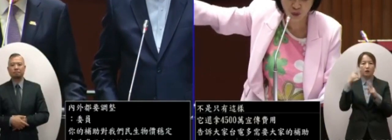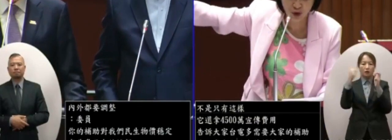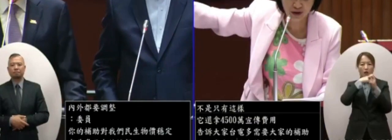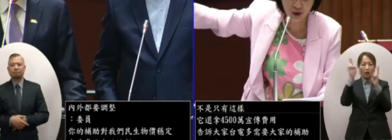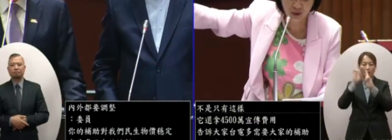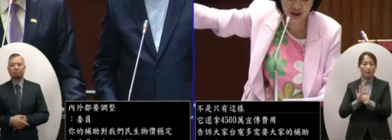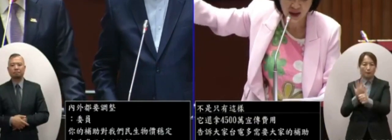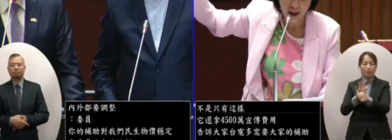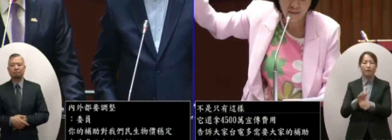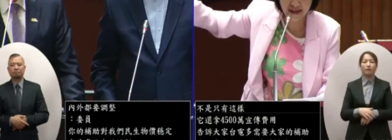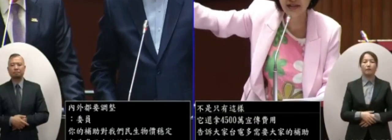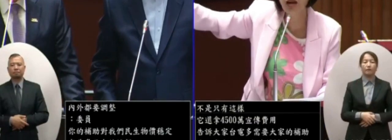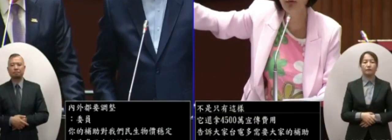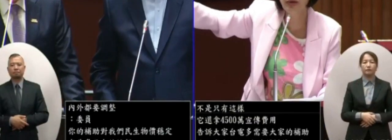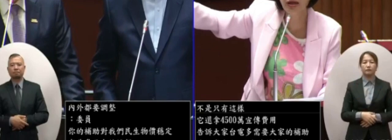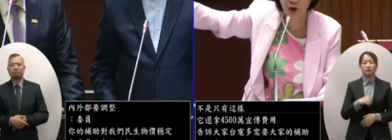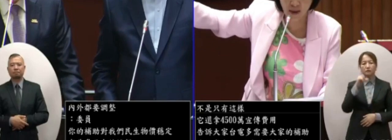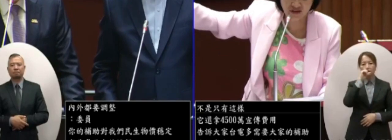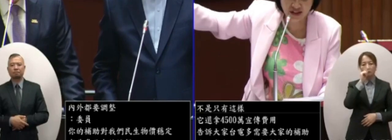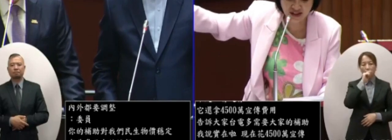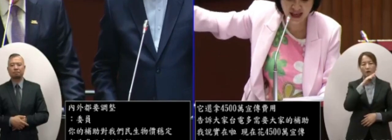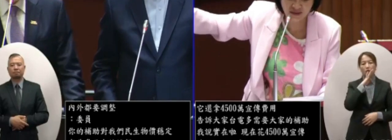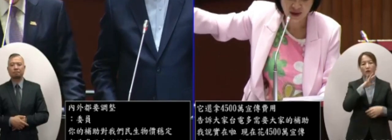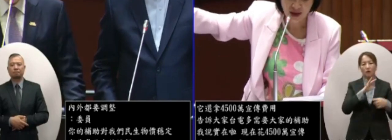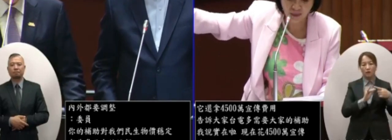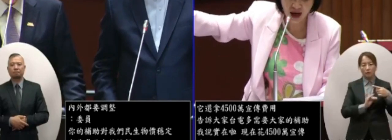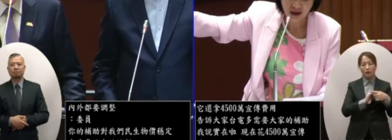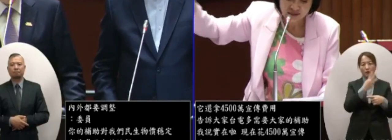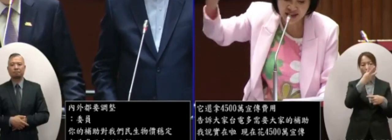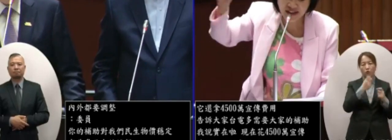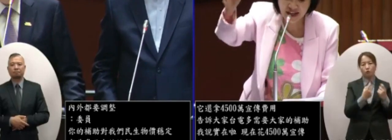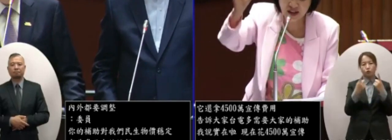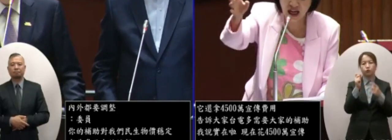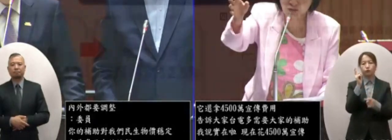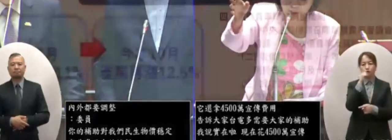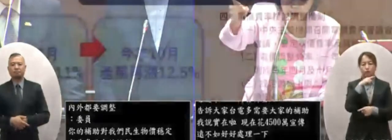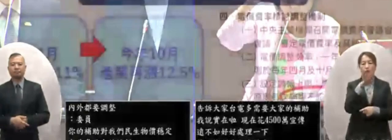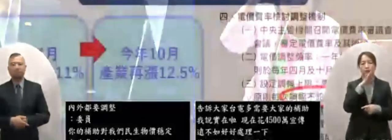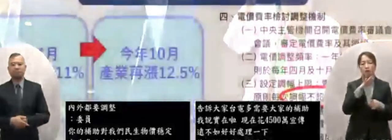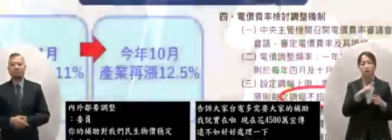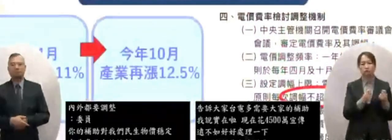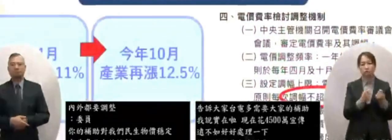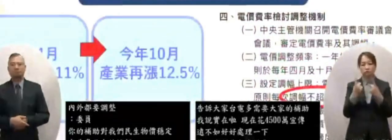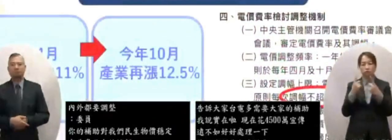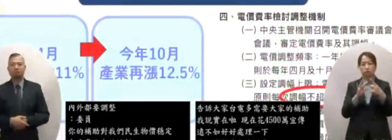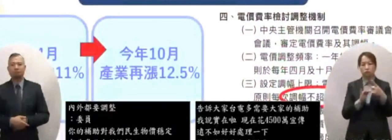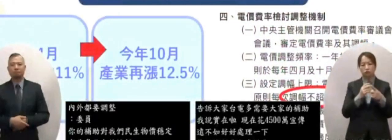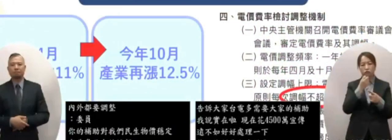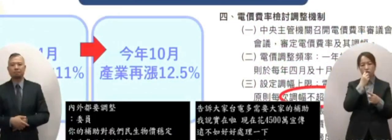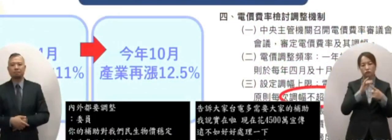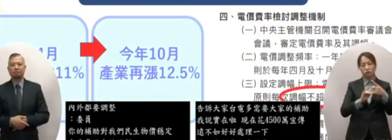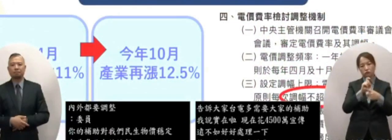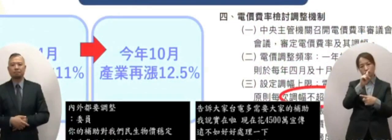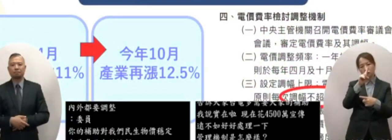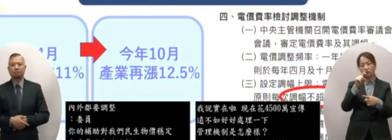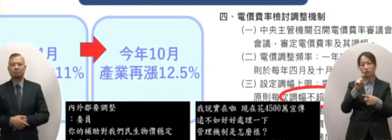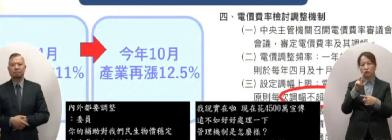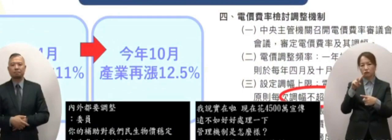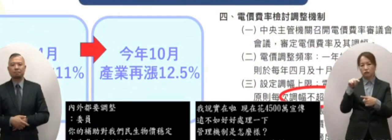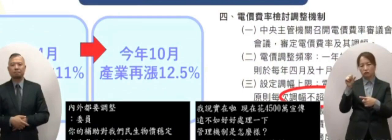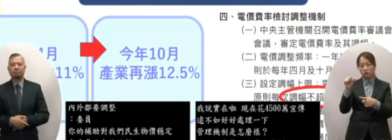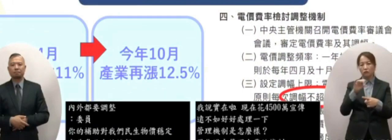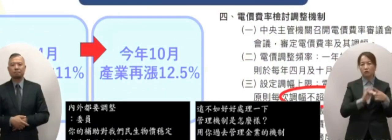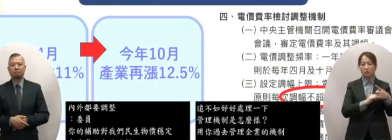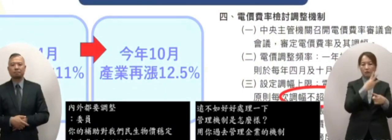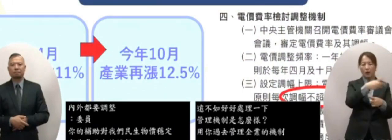题，每次涨幅不能超过3%，好不好？但是现在涨幅嘛，不是11%就是12.5%，我觉得你那个3%哈，都是顶 gay 啦，